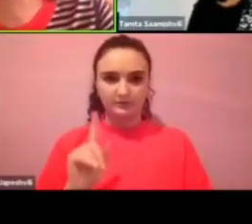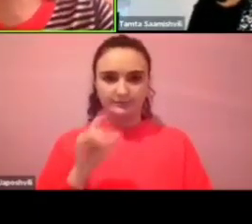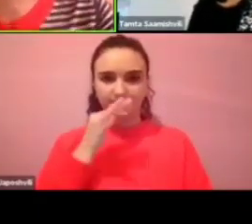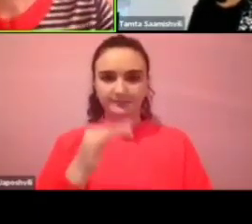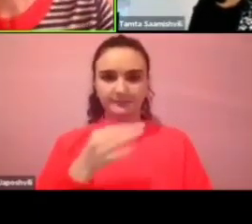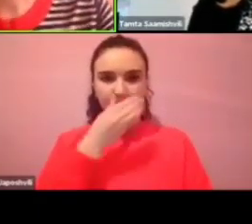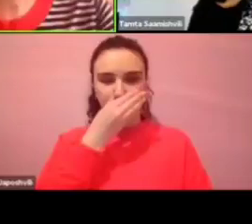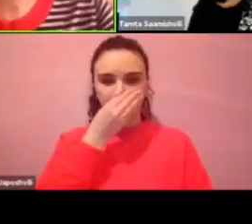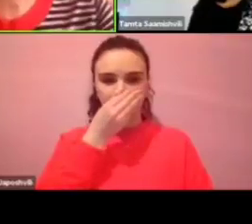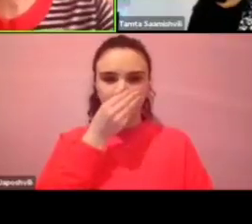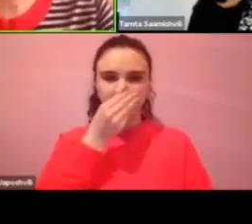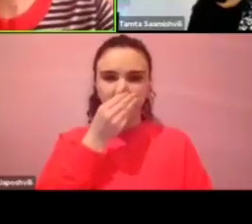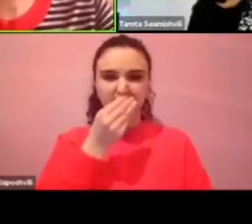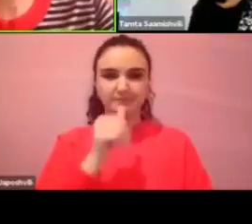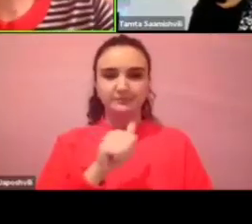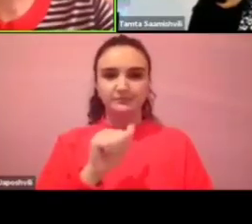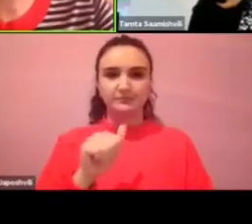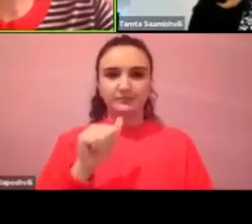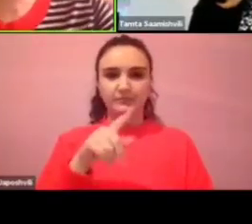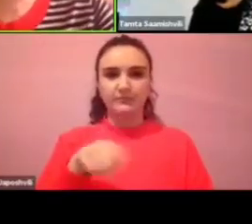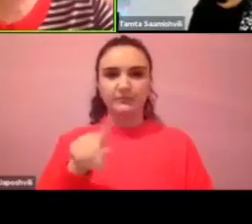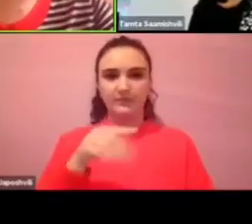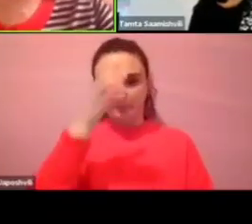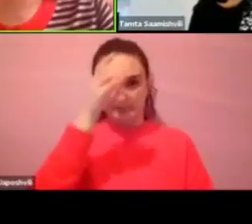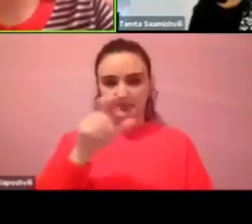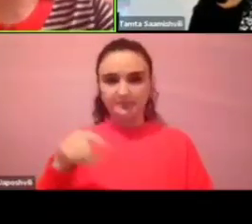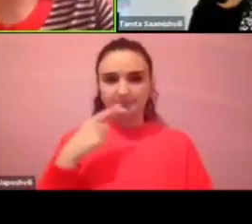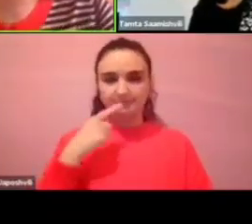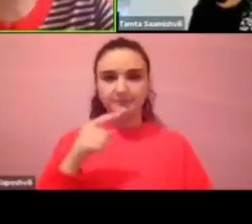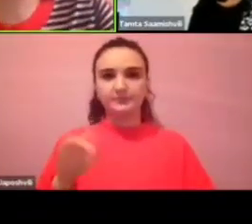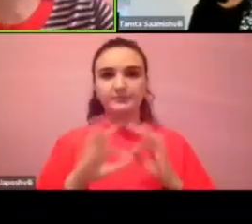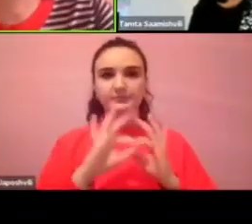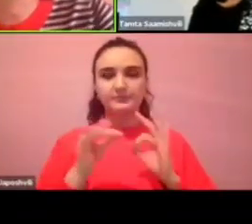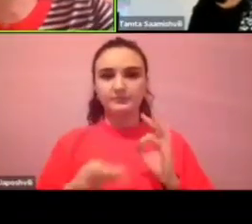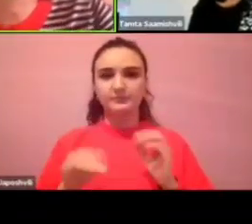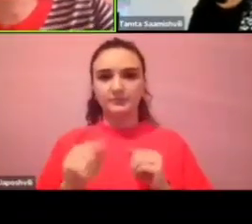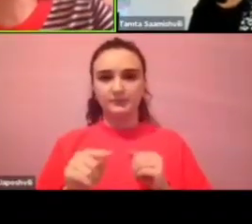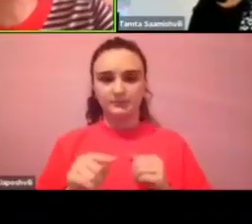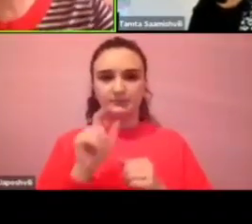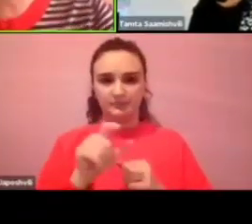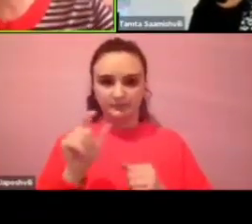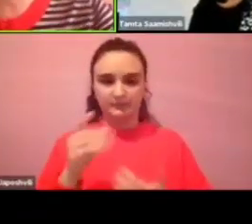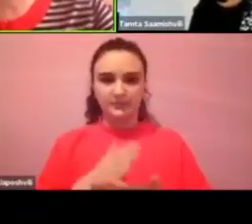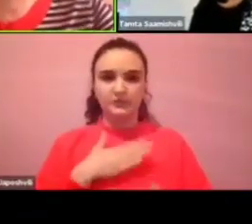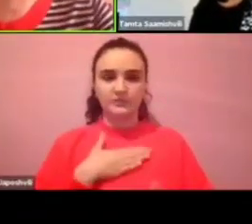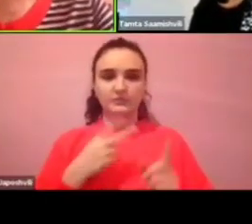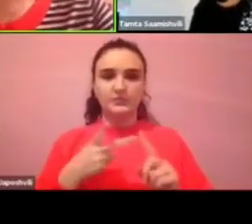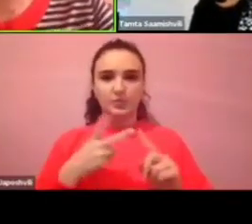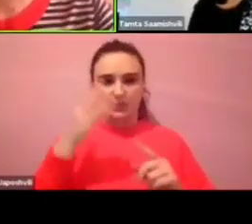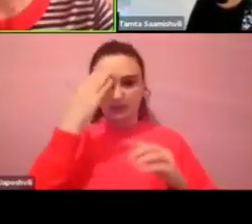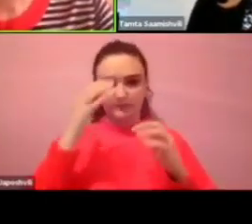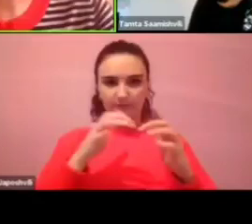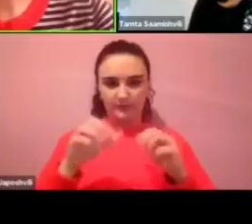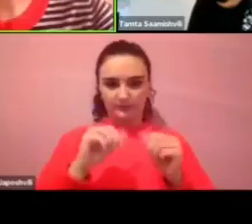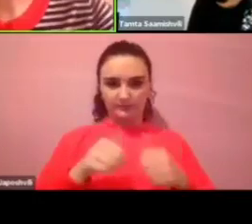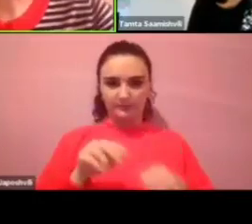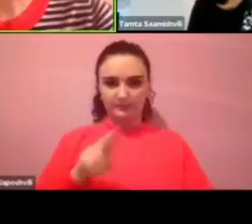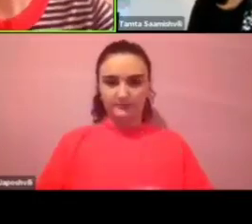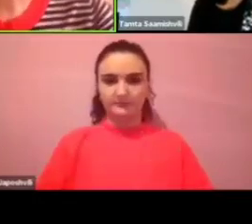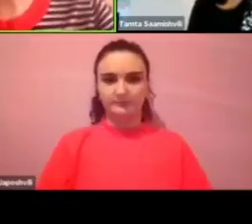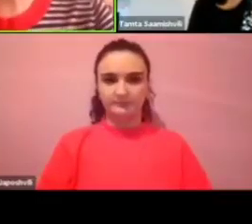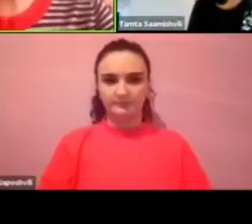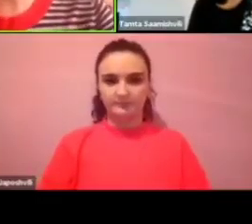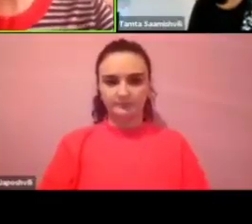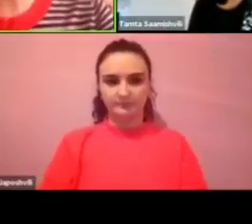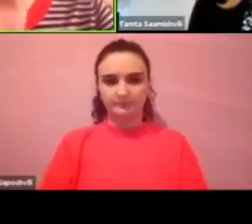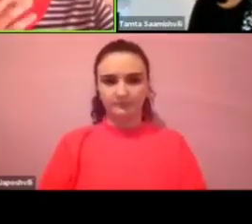გეტყვით, რომ როგორც მეცნიერები ამბობენ, თურმე ადამიანის ნაწლავი არის ჩვენი მეორე ტვინი. ნახეთ რა ხდება,